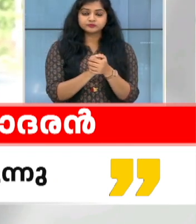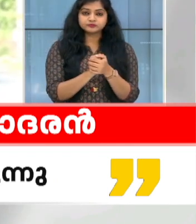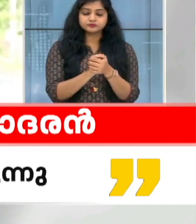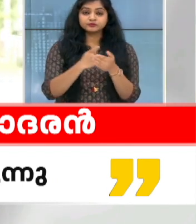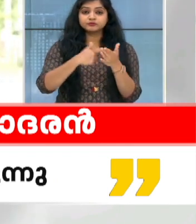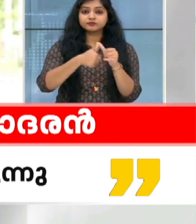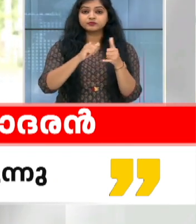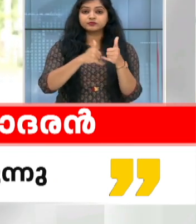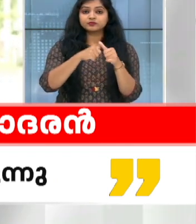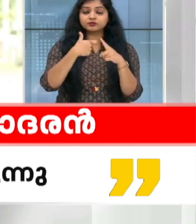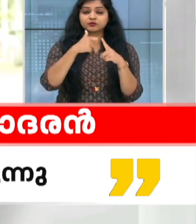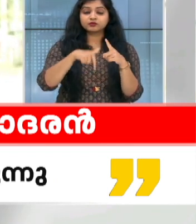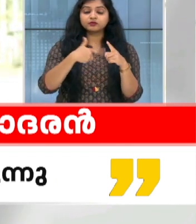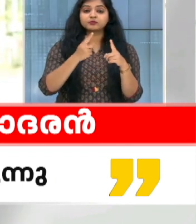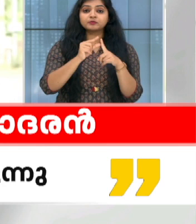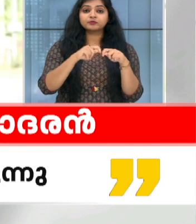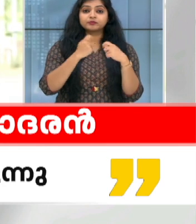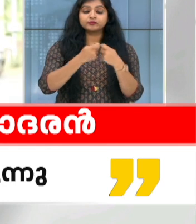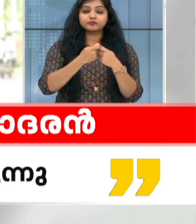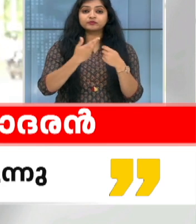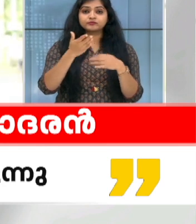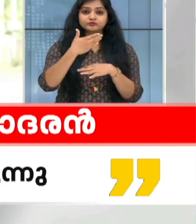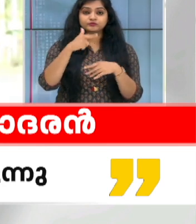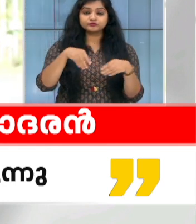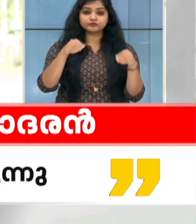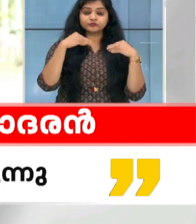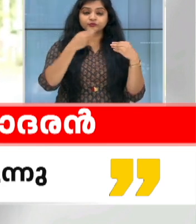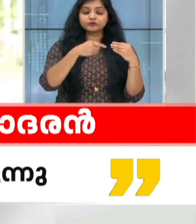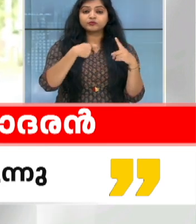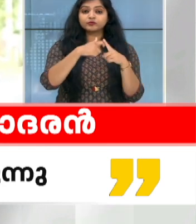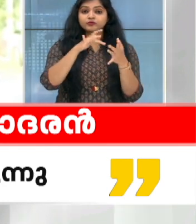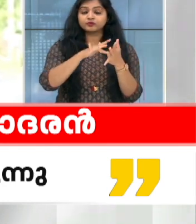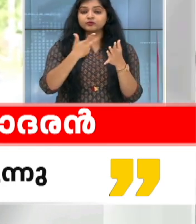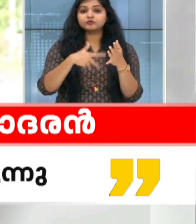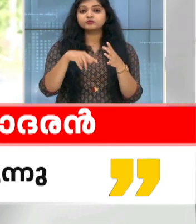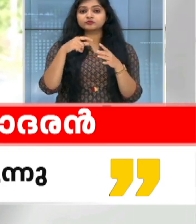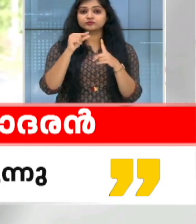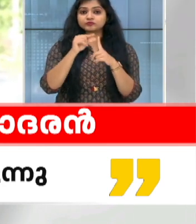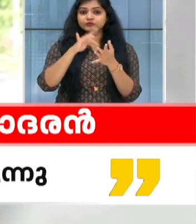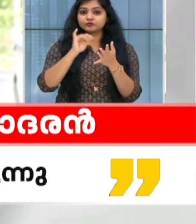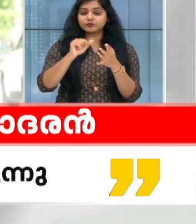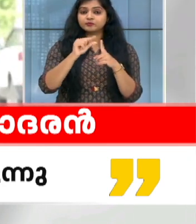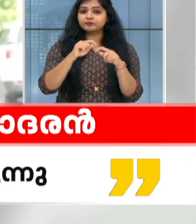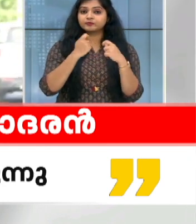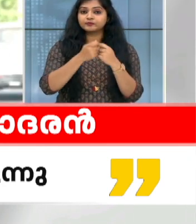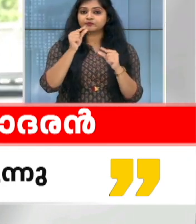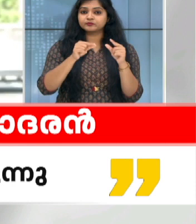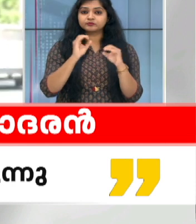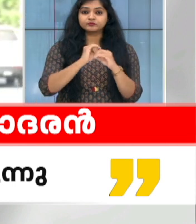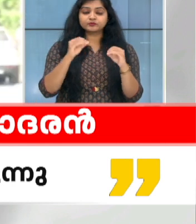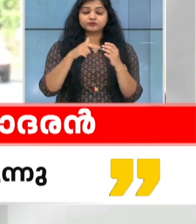റസാഖിനെ പാർട്ടി പതാക പുതപ്പിച്ചത് കൊണ്ടോട്ടിലെ സഖാക്കളോ പുളിക്കലെ സഖാക്കളോ അല്ല, കോഴിക്കോടത്തെ ജില്ലാ